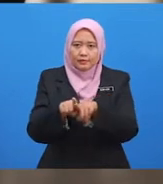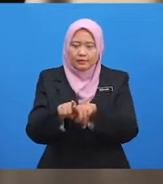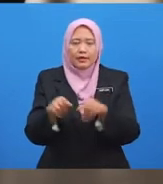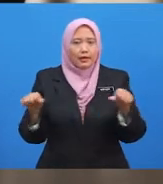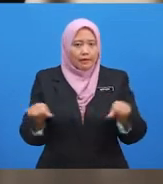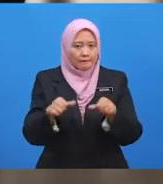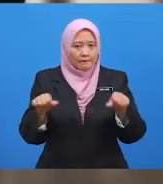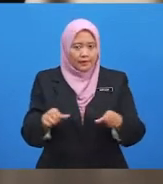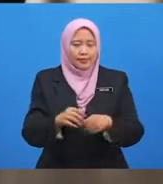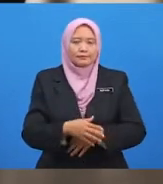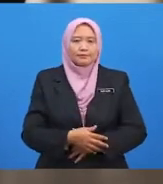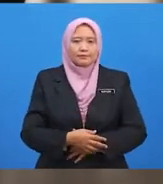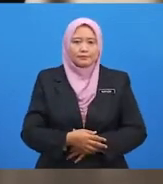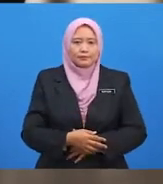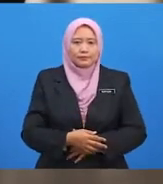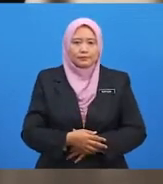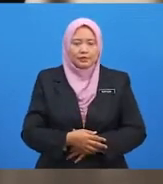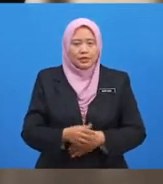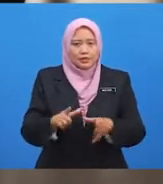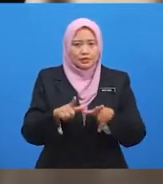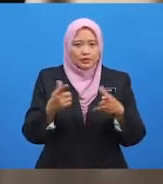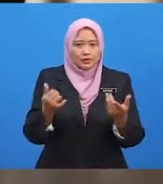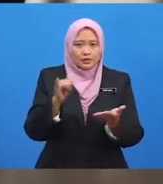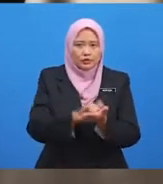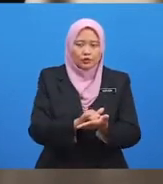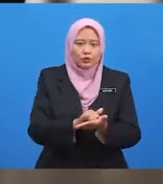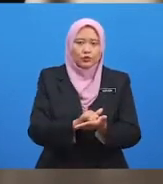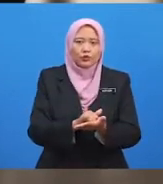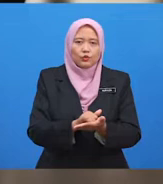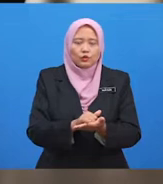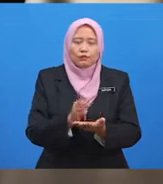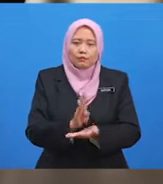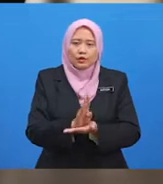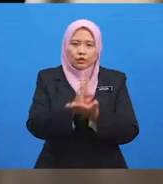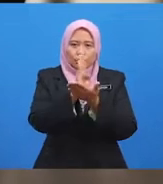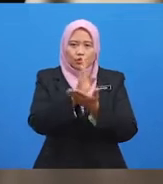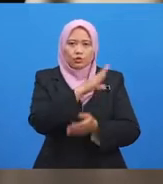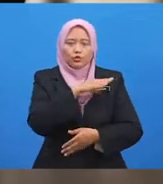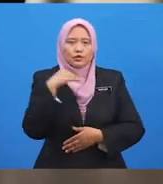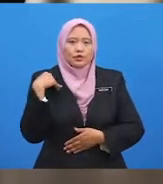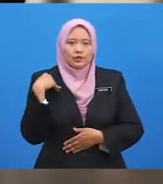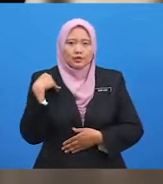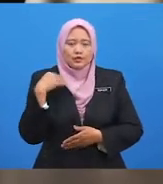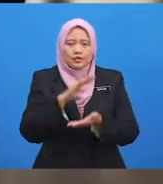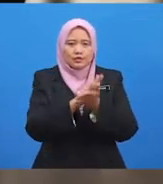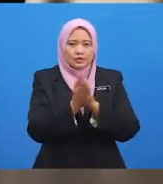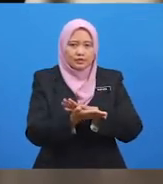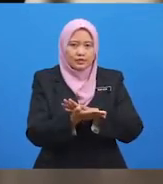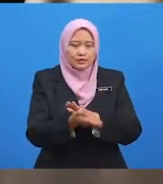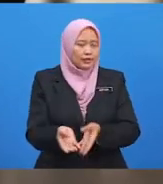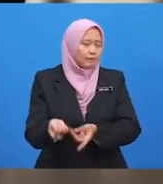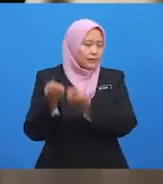Amai Kanya murid-murid selain dapat membantu orang lain Ia juga menjadi bekal Dan Kita di